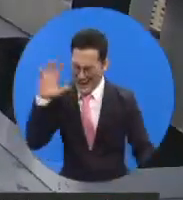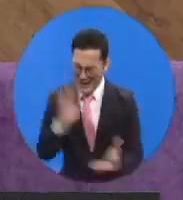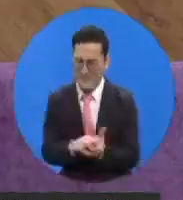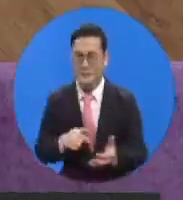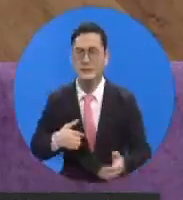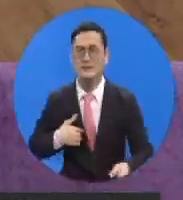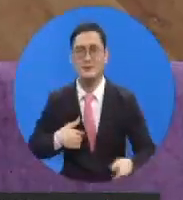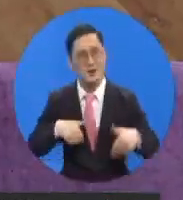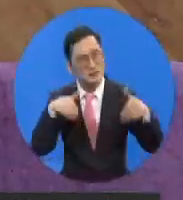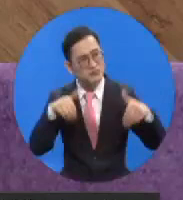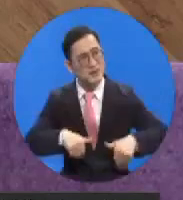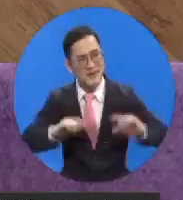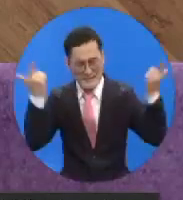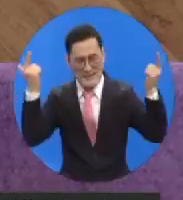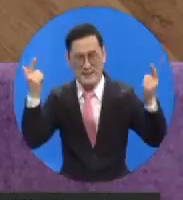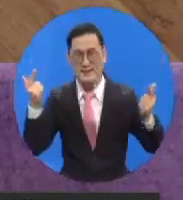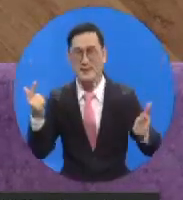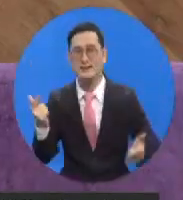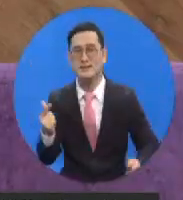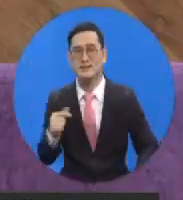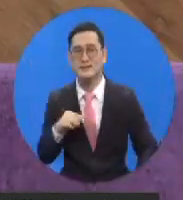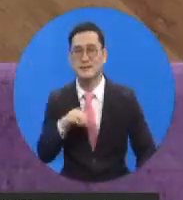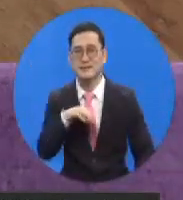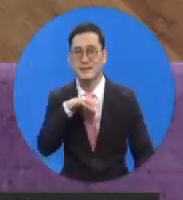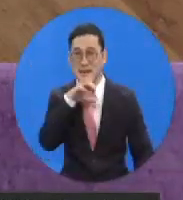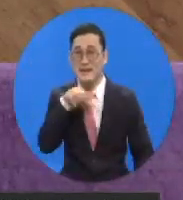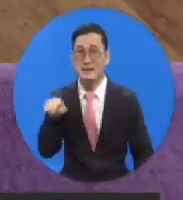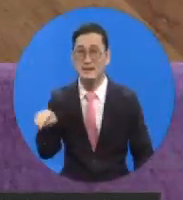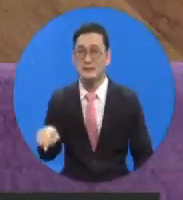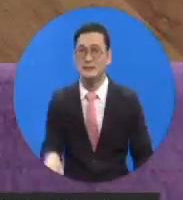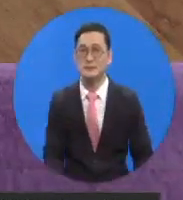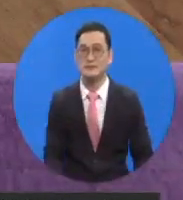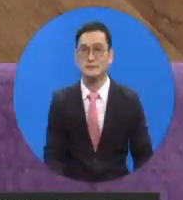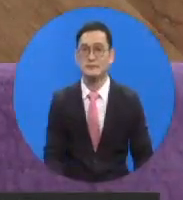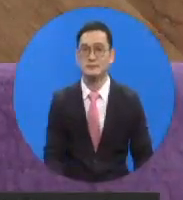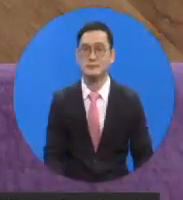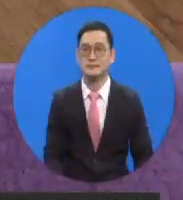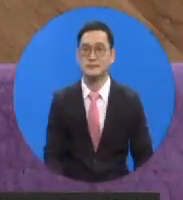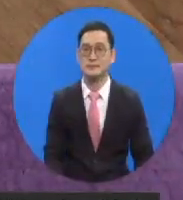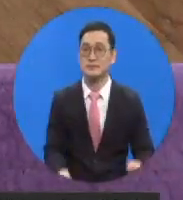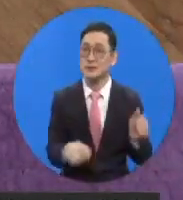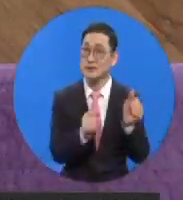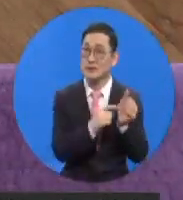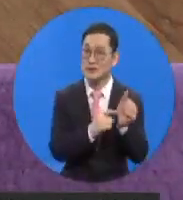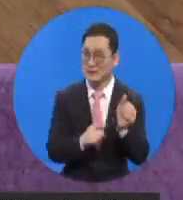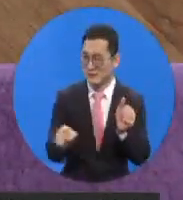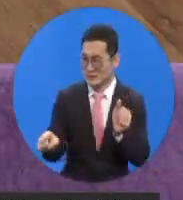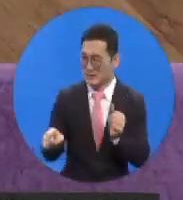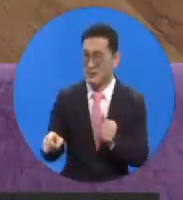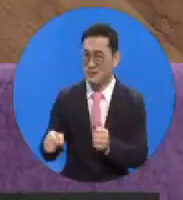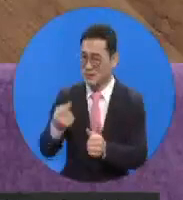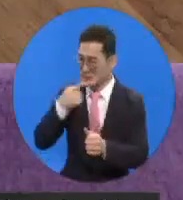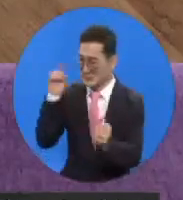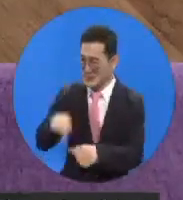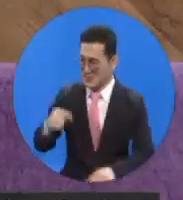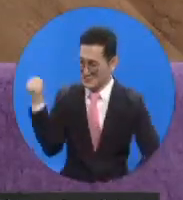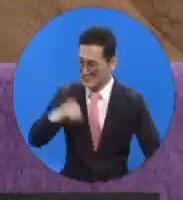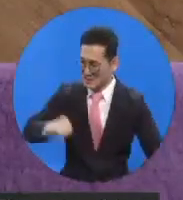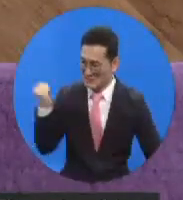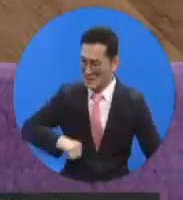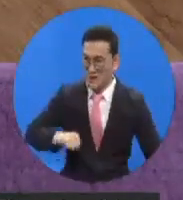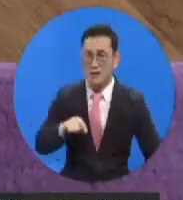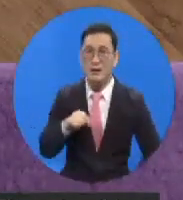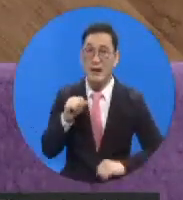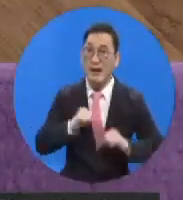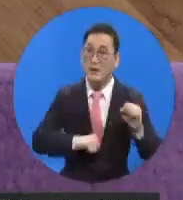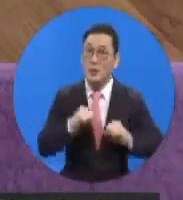일단 이제 그 발언은 이제 부적절해요. 왜냐면 잘라먹었다랄지 아니면 거역을 한다랄지 이것은 뭐 부하를 전제로 하는 얘기 아닙니까? 그러니까 장관이